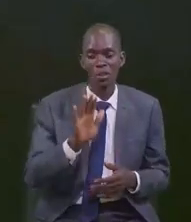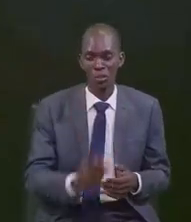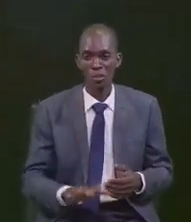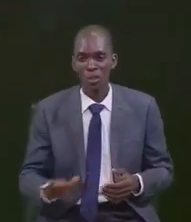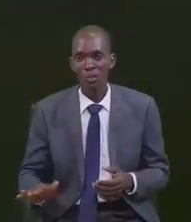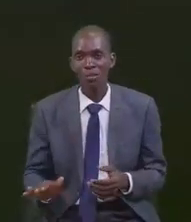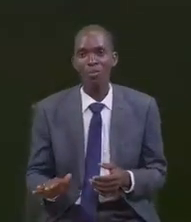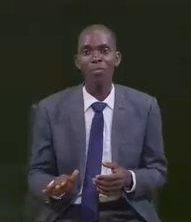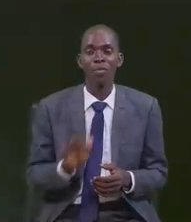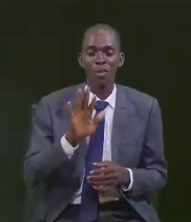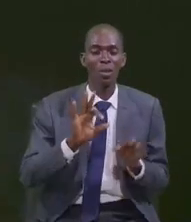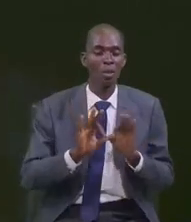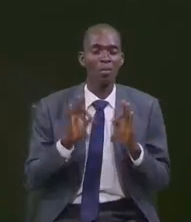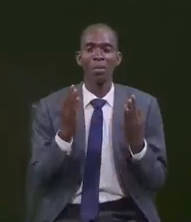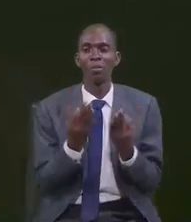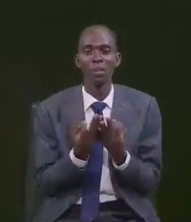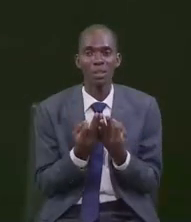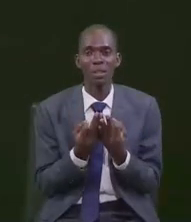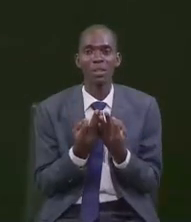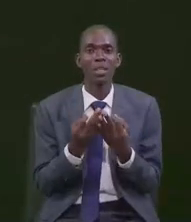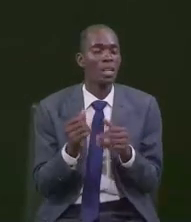votre famille, tout le monde.